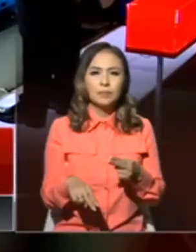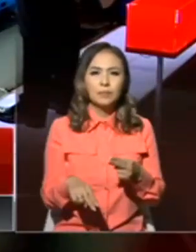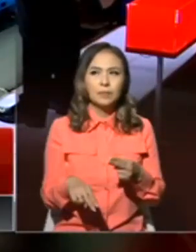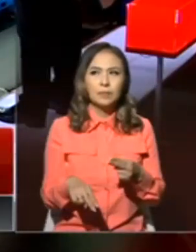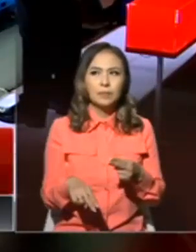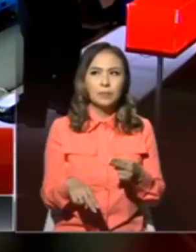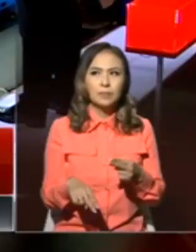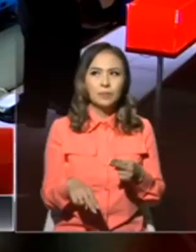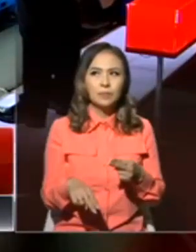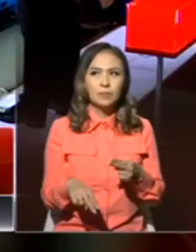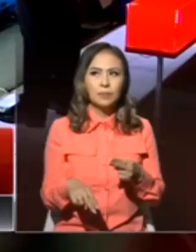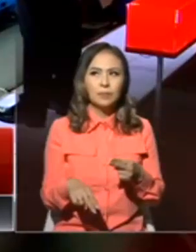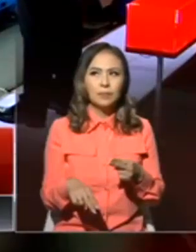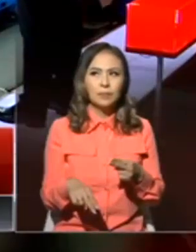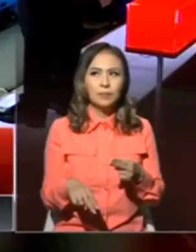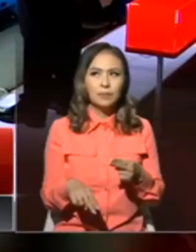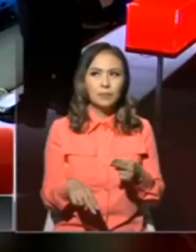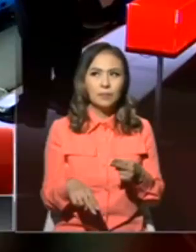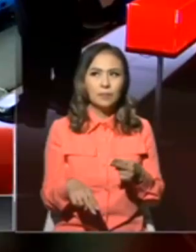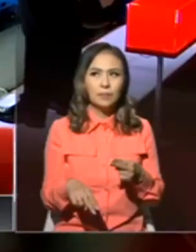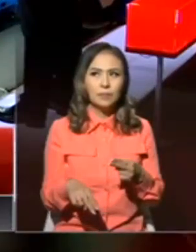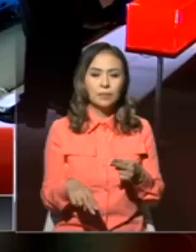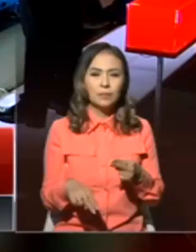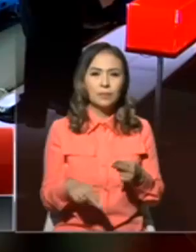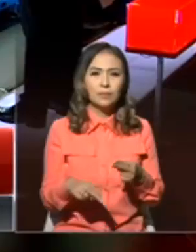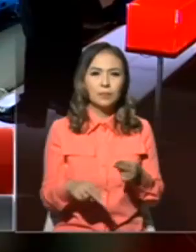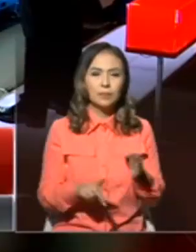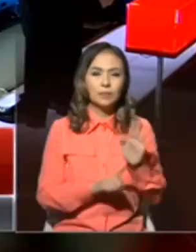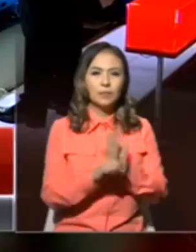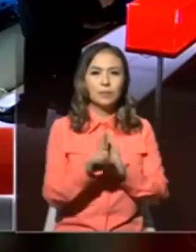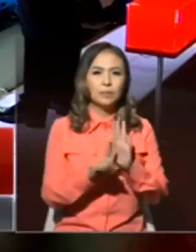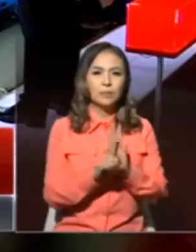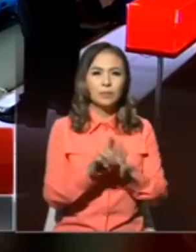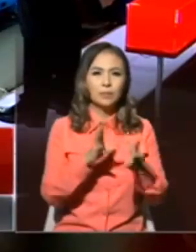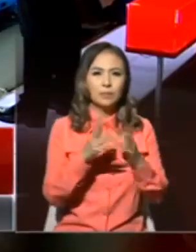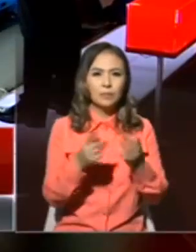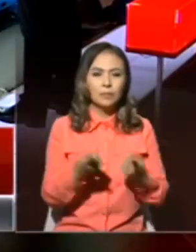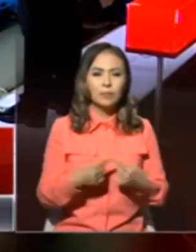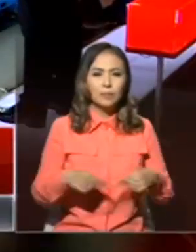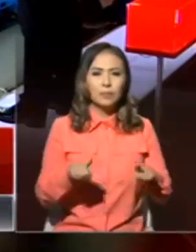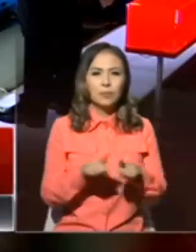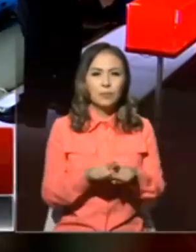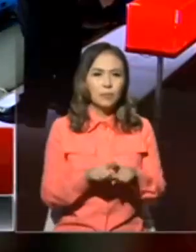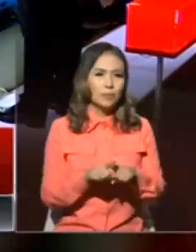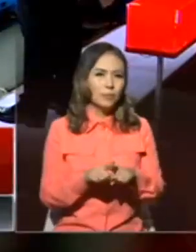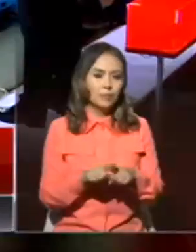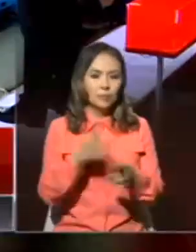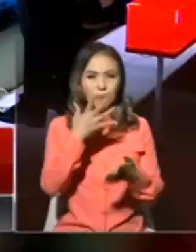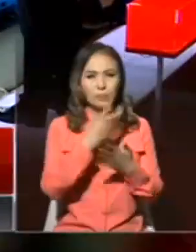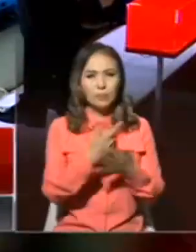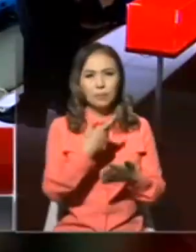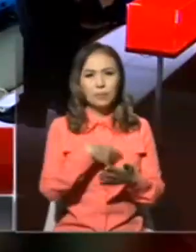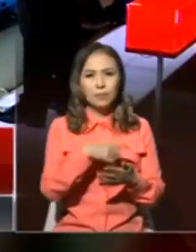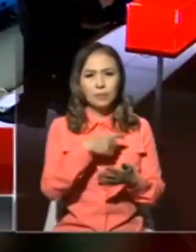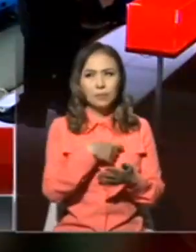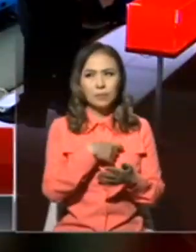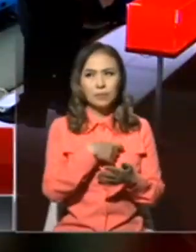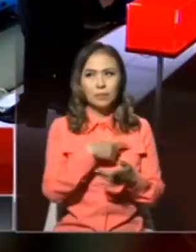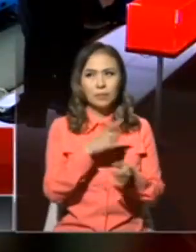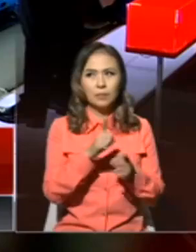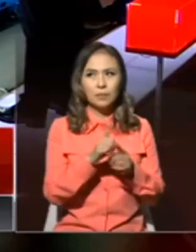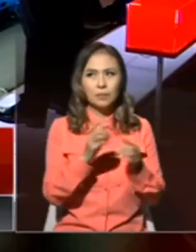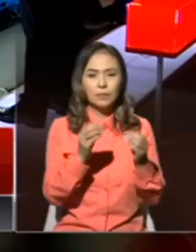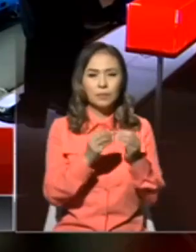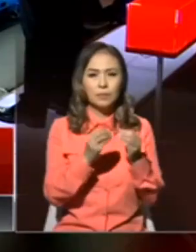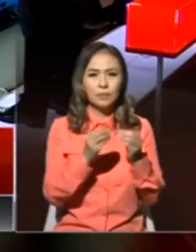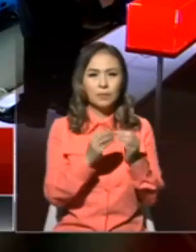бұл жерден айырылған әлеуметтен алшақтай бастадым. Яғни қоғамнан алшақтай бастадым, өзімді танымай қалдым бір 10